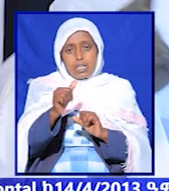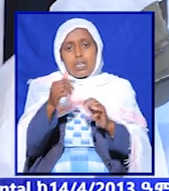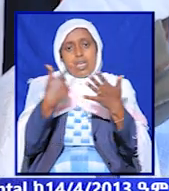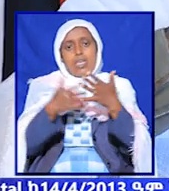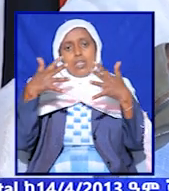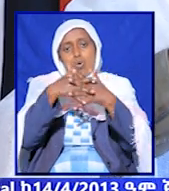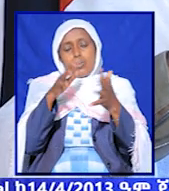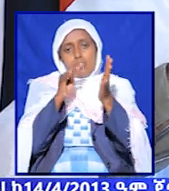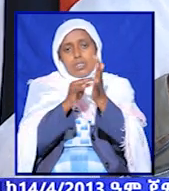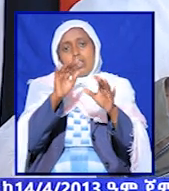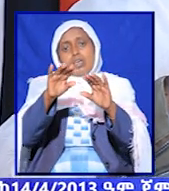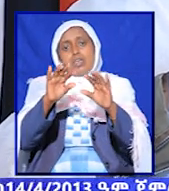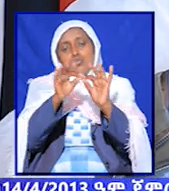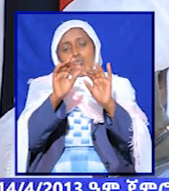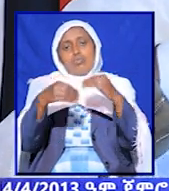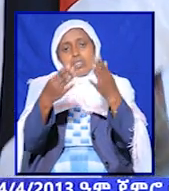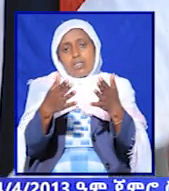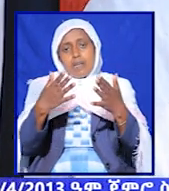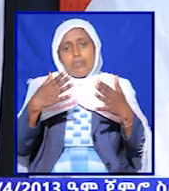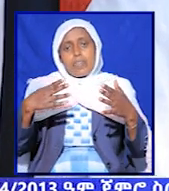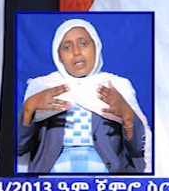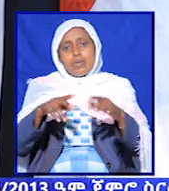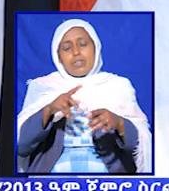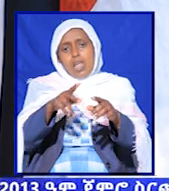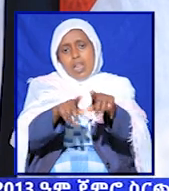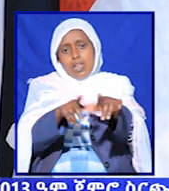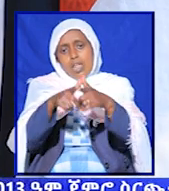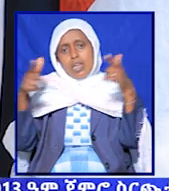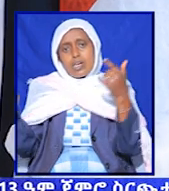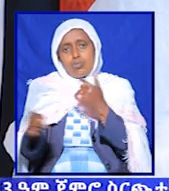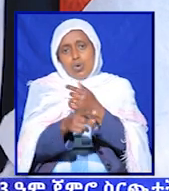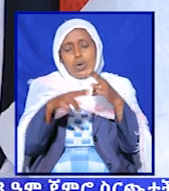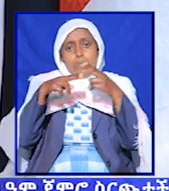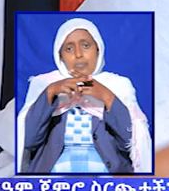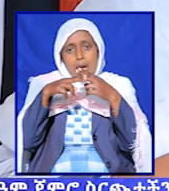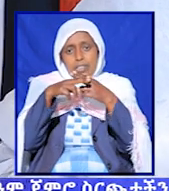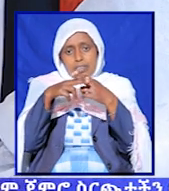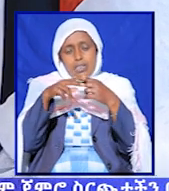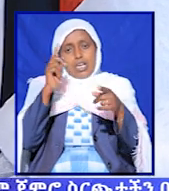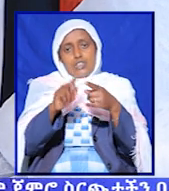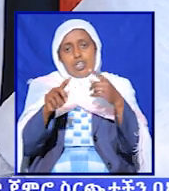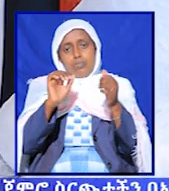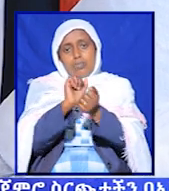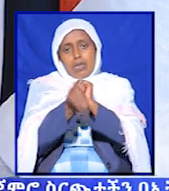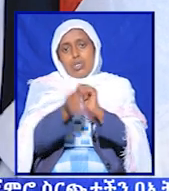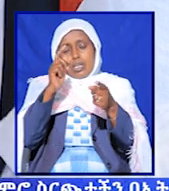ድረስ የተዋህዶ ምሳሌ ትርጓሜ ይሰጣል። ቢረዝምበት በተለያዩ ነገሮች አድርጎ